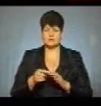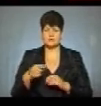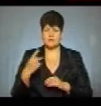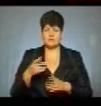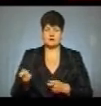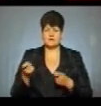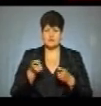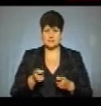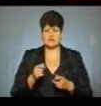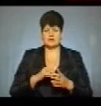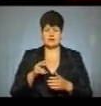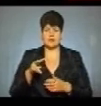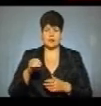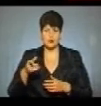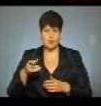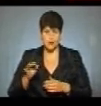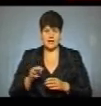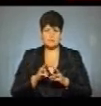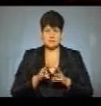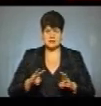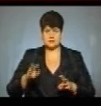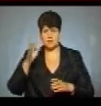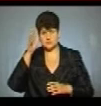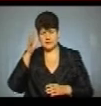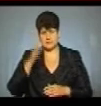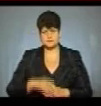представники фундації «Лего» та Міністерства освіти і науки.